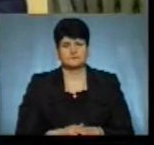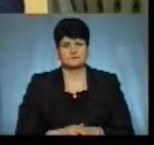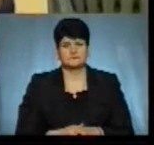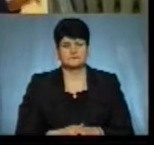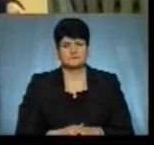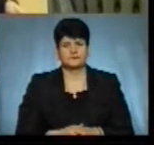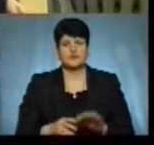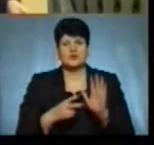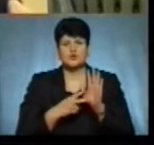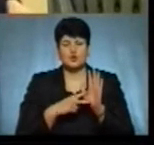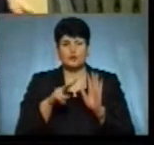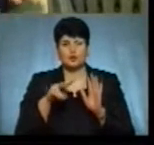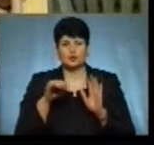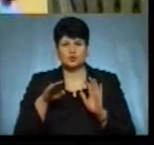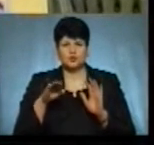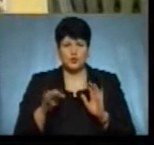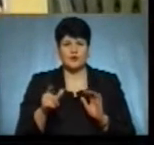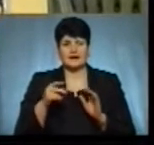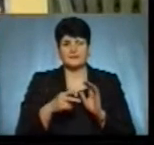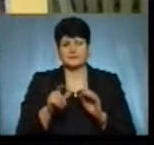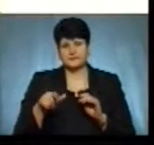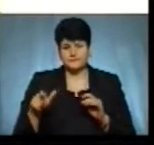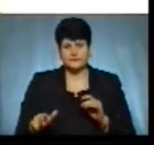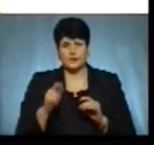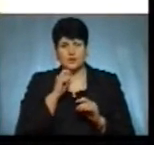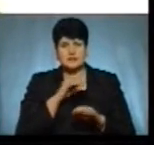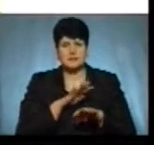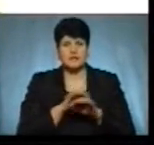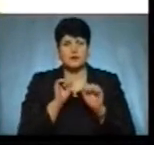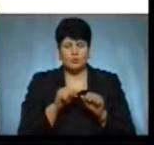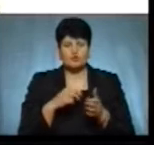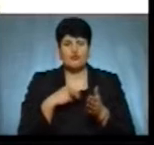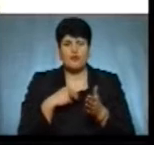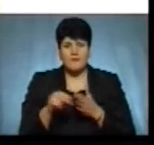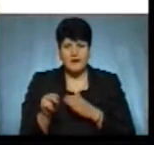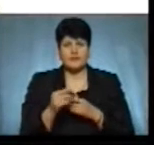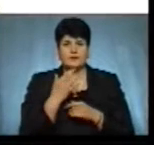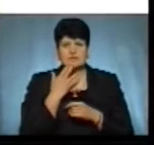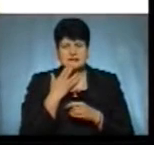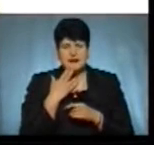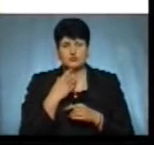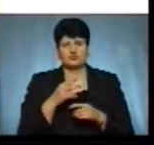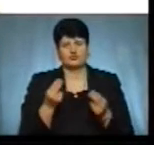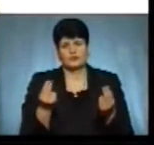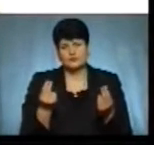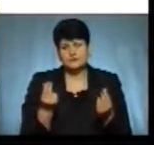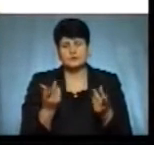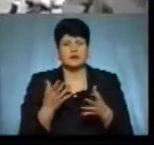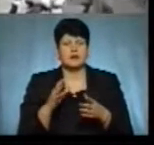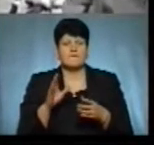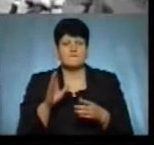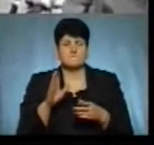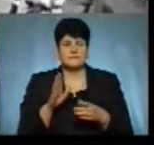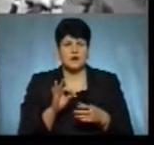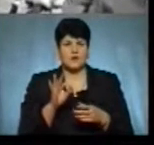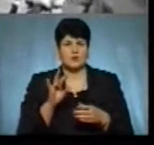З 7 лютого клієнти українських банків можуть купувати іноземну валюту онлайн. Про це повідомив заступник голови Національного